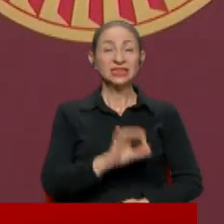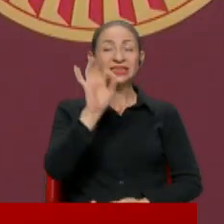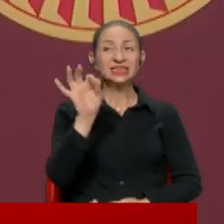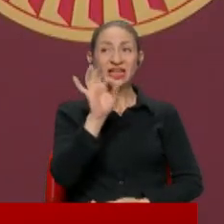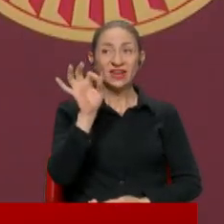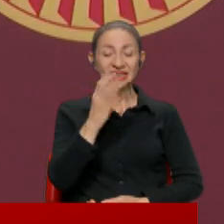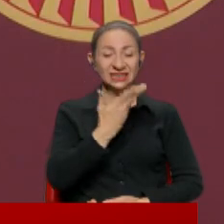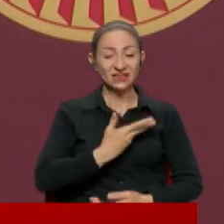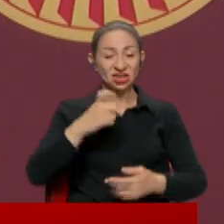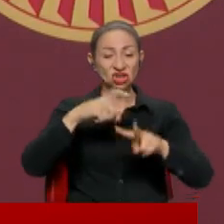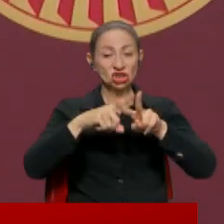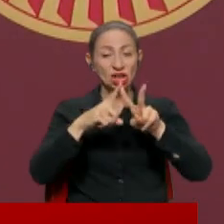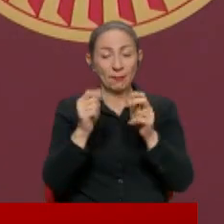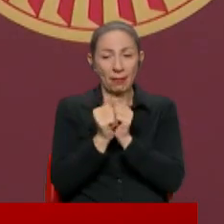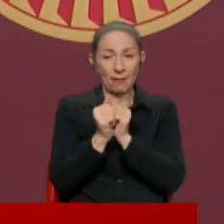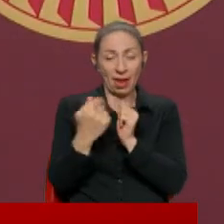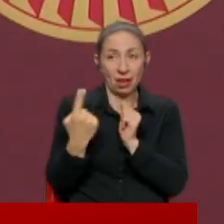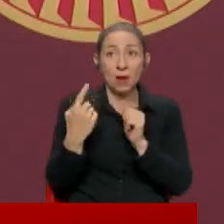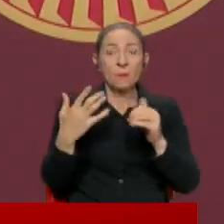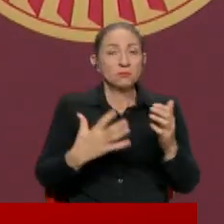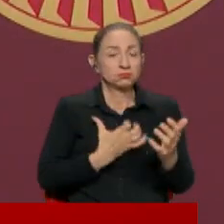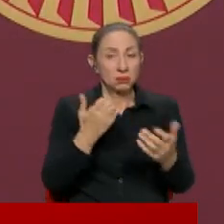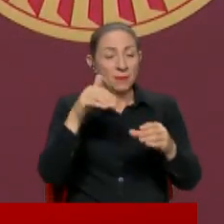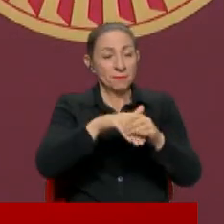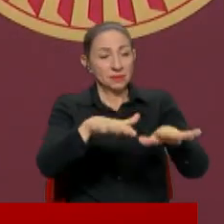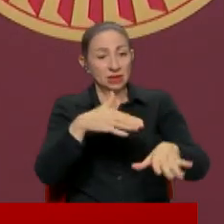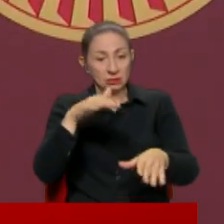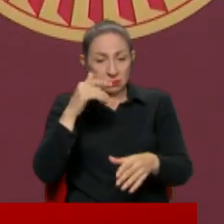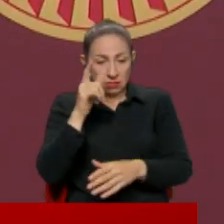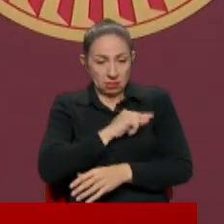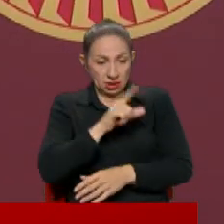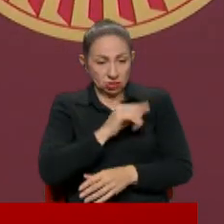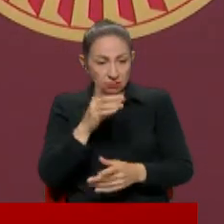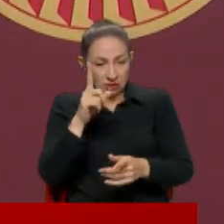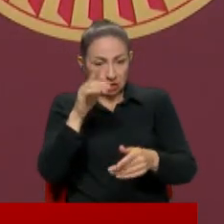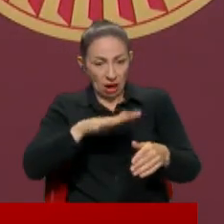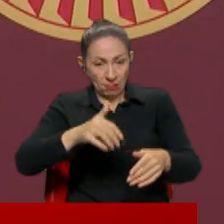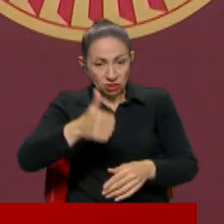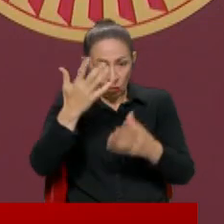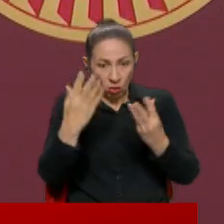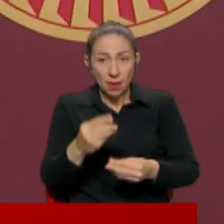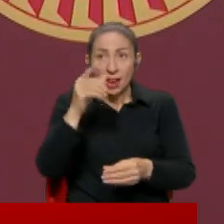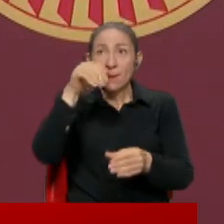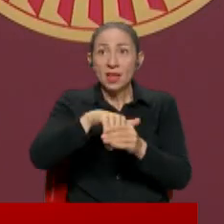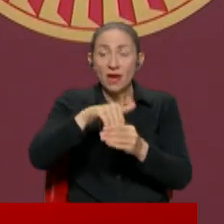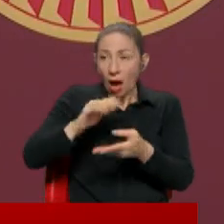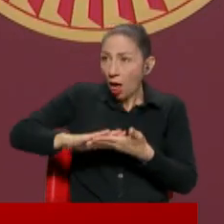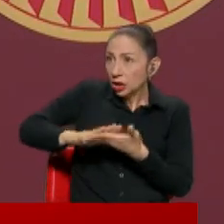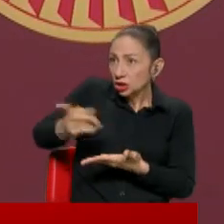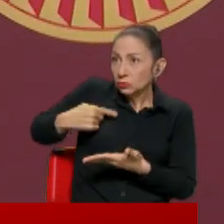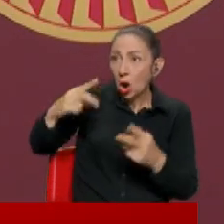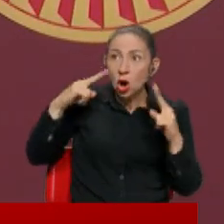Silivri'de sevgili Can'la beraberdik. Maalesef parlamentoda temsil edilen bir siyasi partinin genel başkanı olarak bir milletvekili